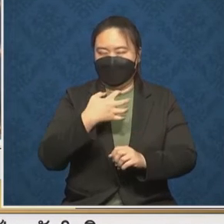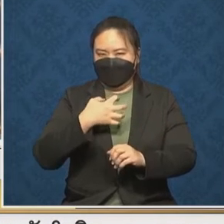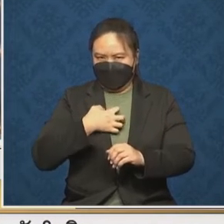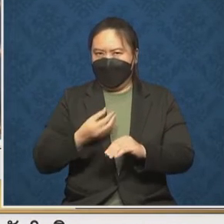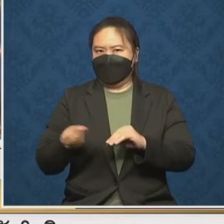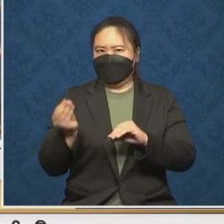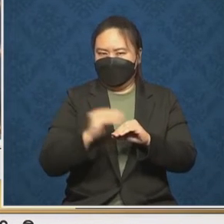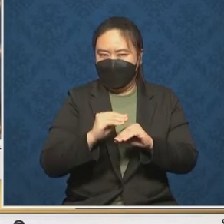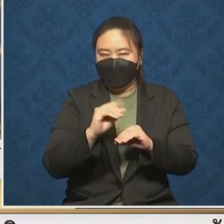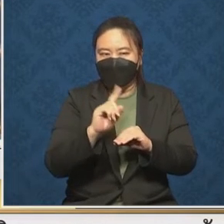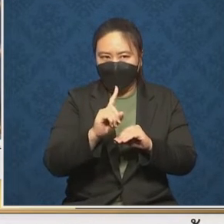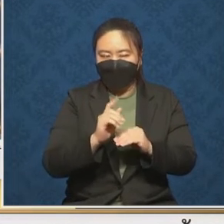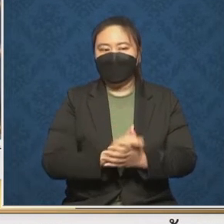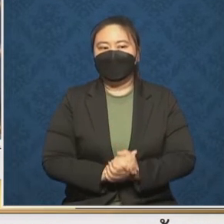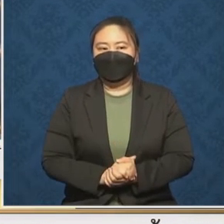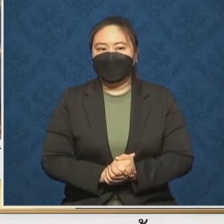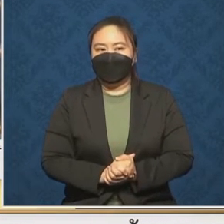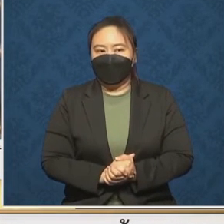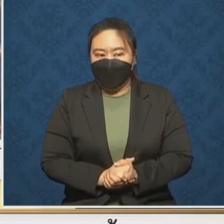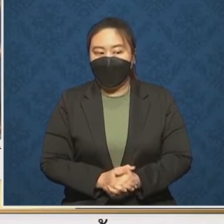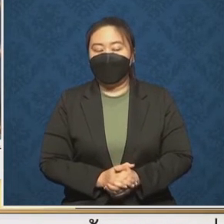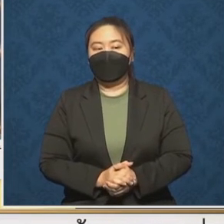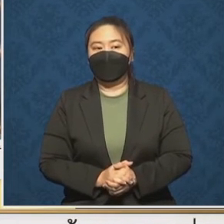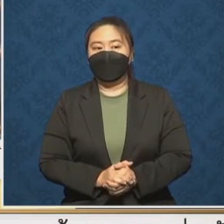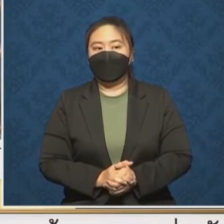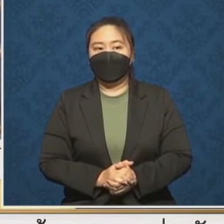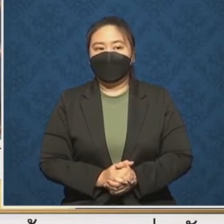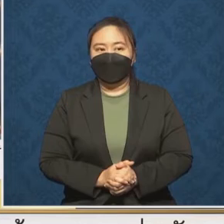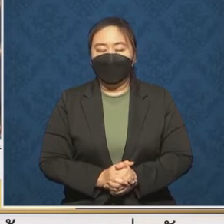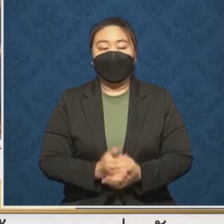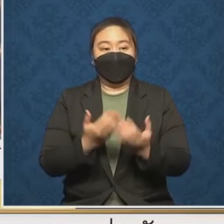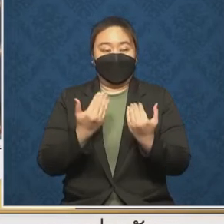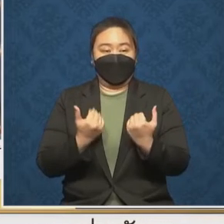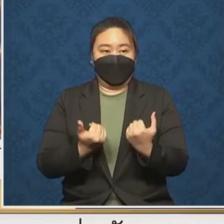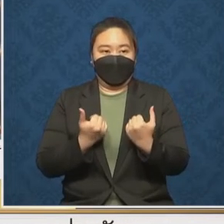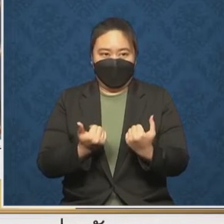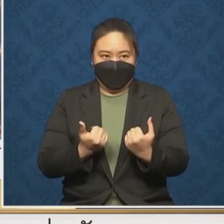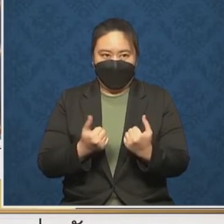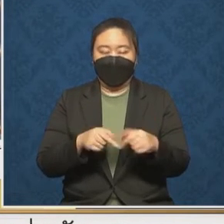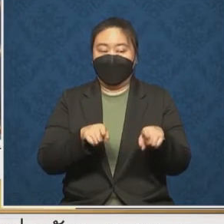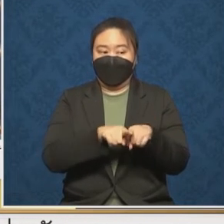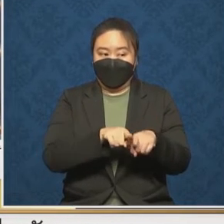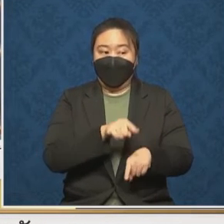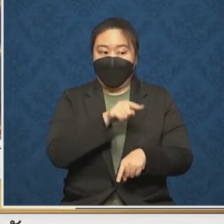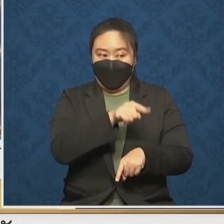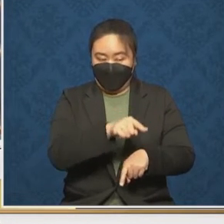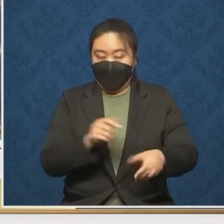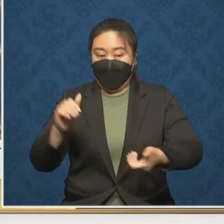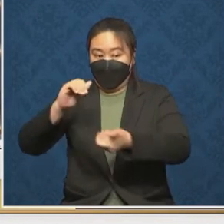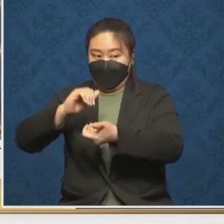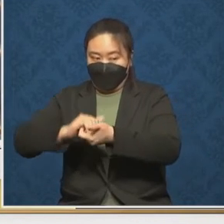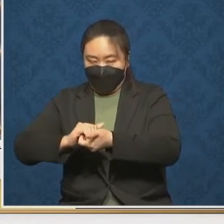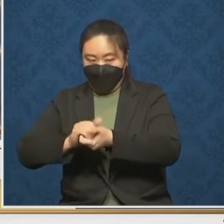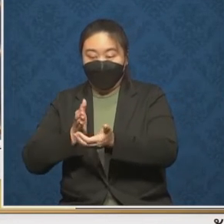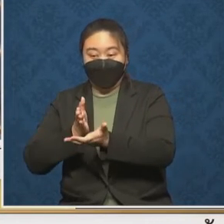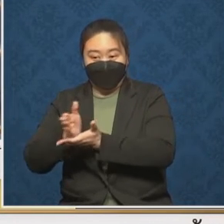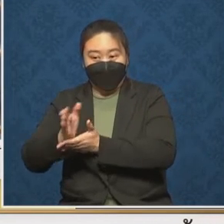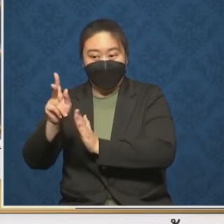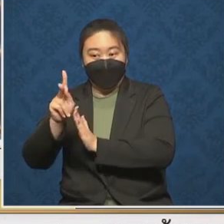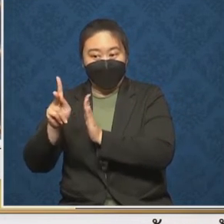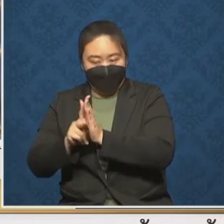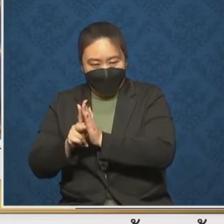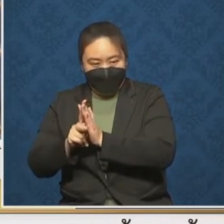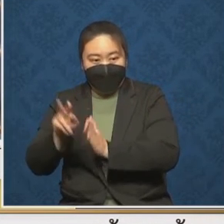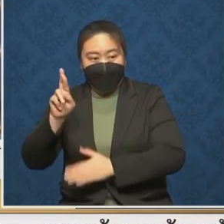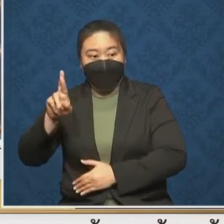คืสถาบันพระประเทศ sleekมองว่ายืนอยู่กับฝ่ายนิติปัยัติอยู่กับรัสภ